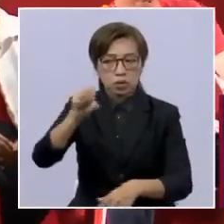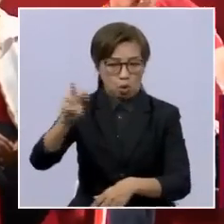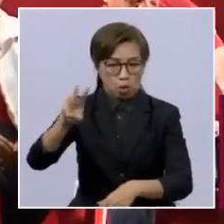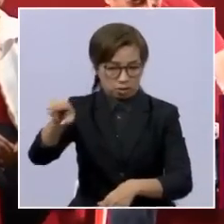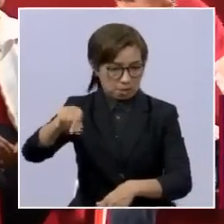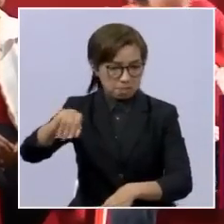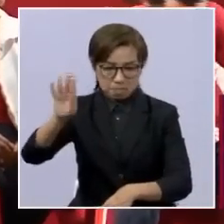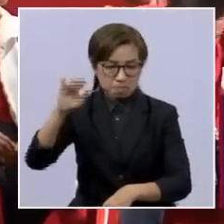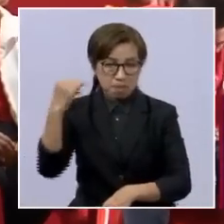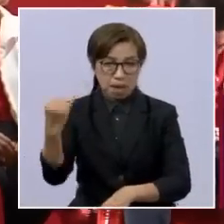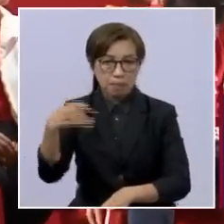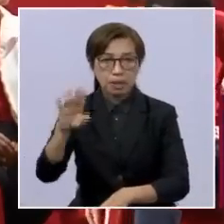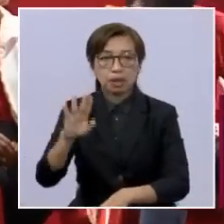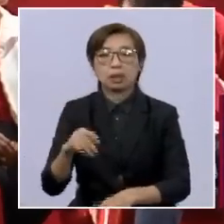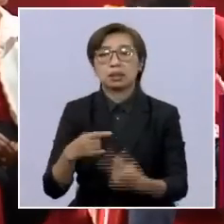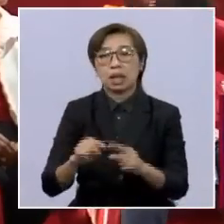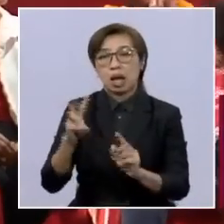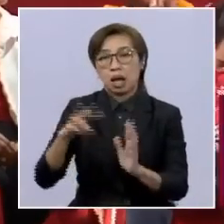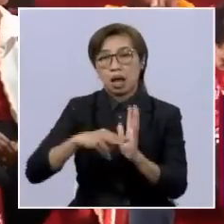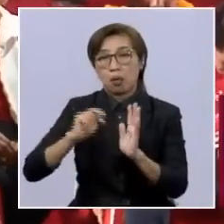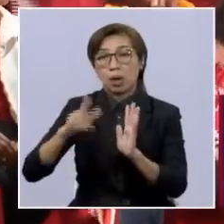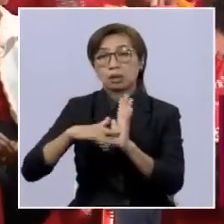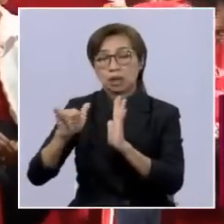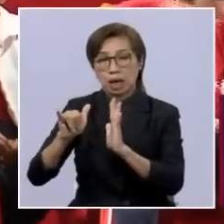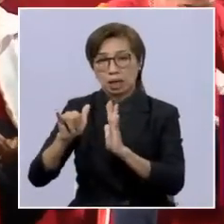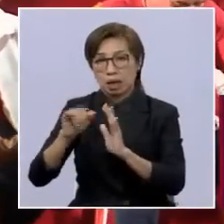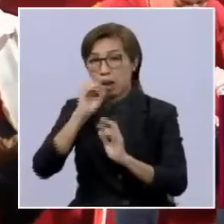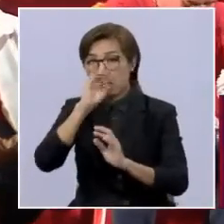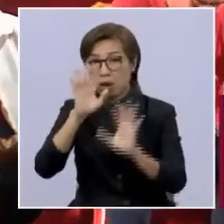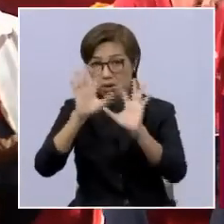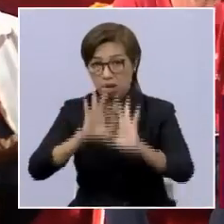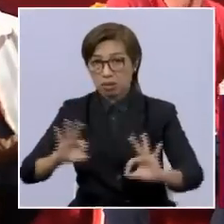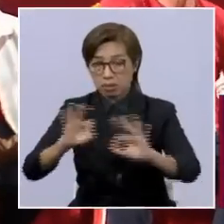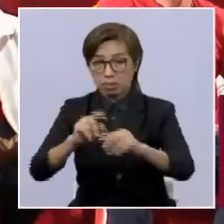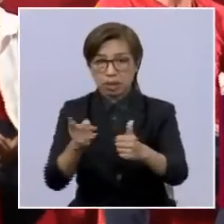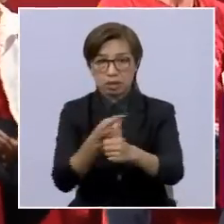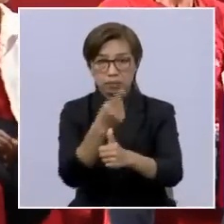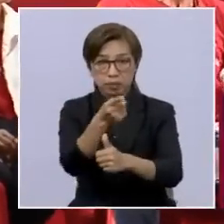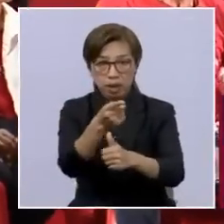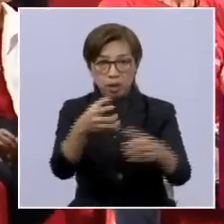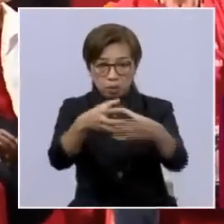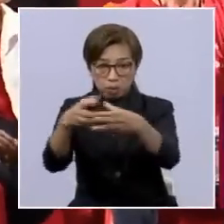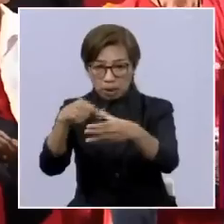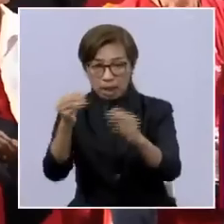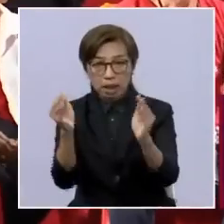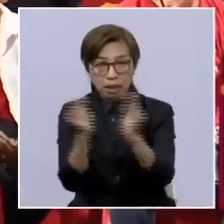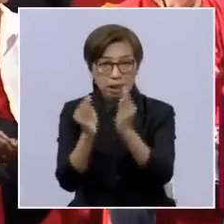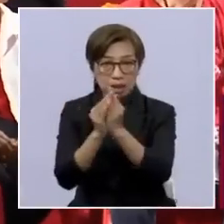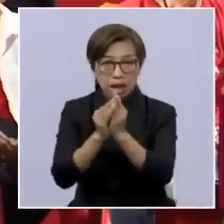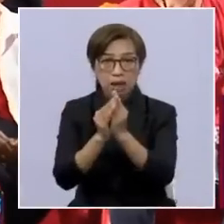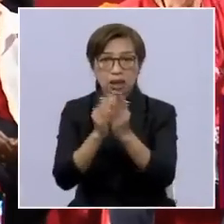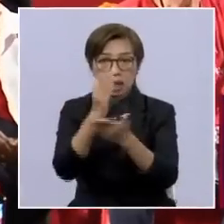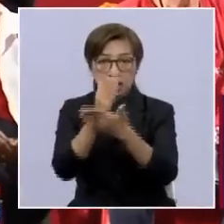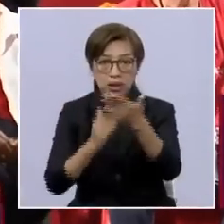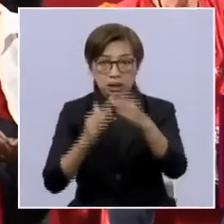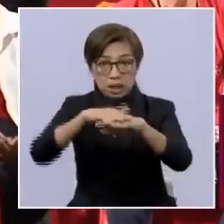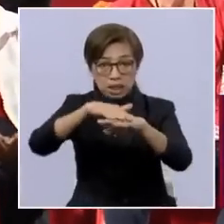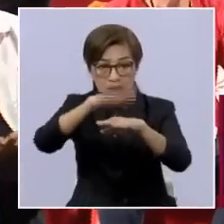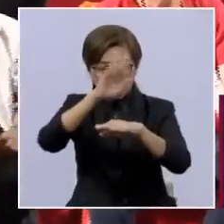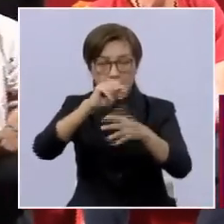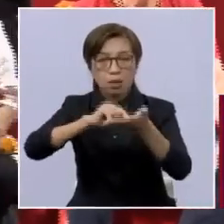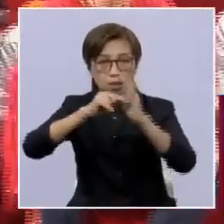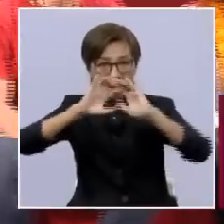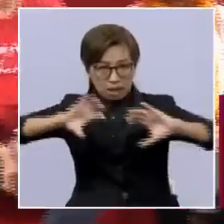รื่องนะคะเรื่องแรกก็คือต้องดูผลการเลือกตั้งว่าฝ่ายไหนจะได้เสียงเกินกึ่งหนึ่งของสภาผู้แทนก็จะได้เป็นรัฐบ